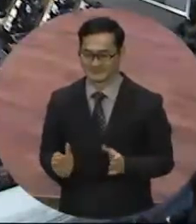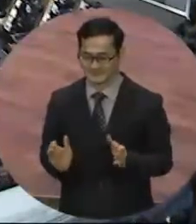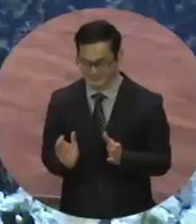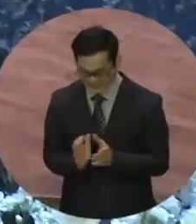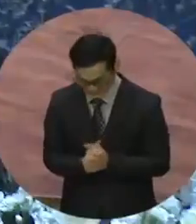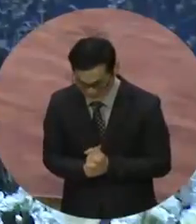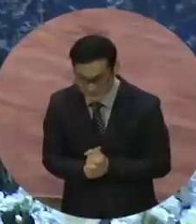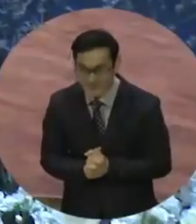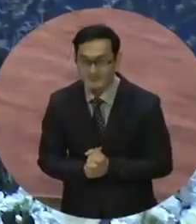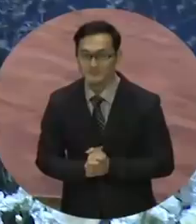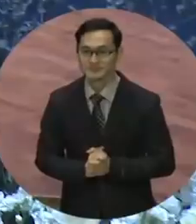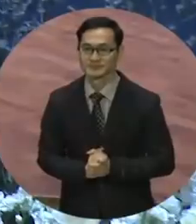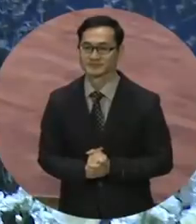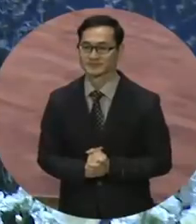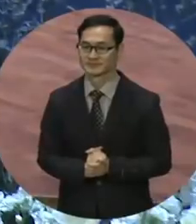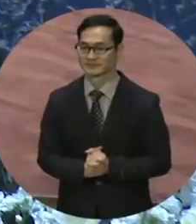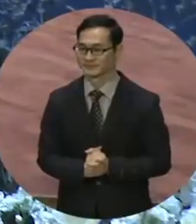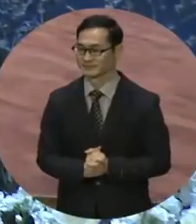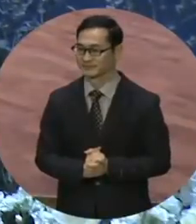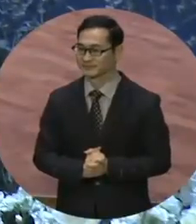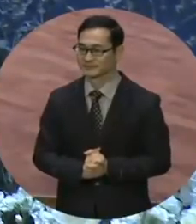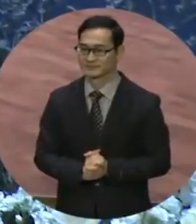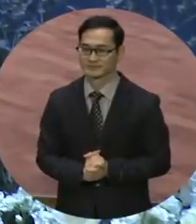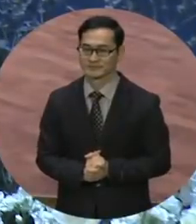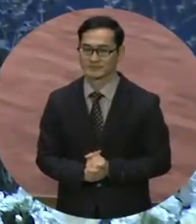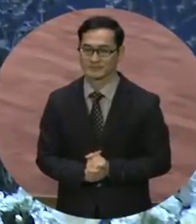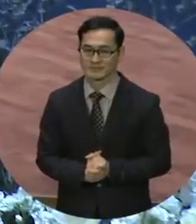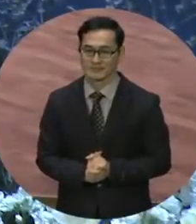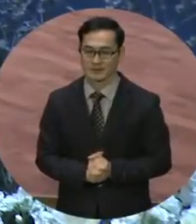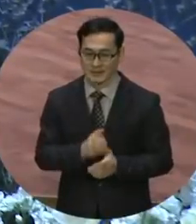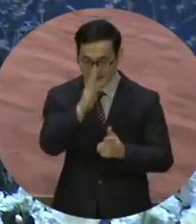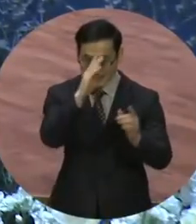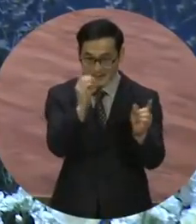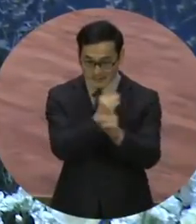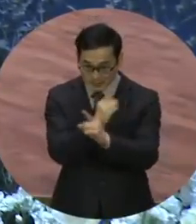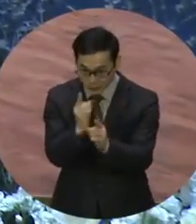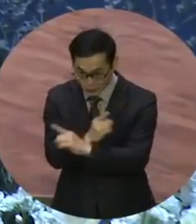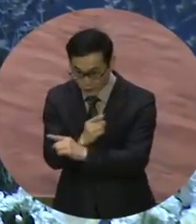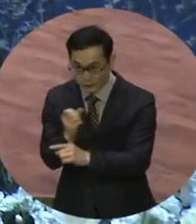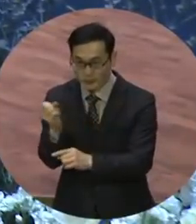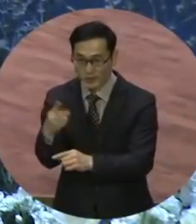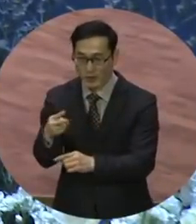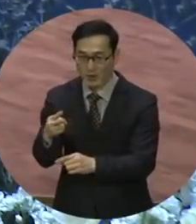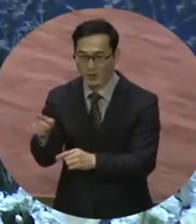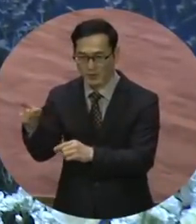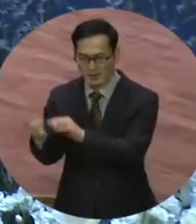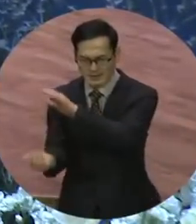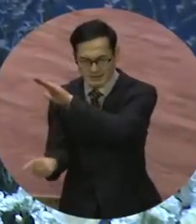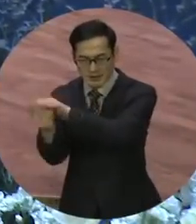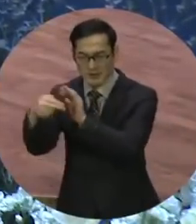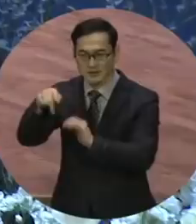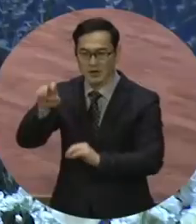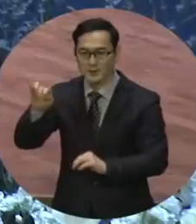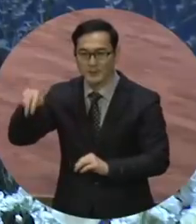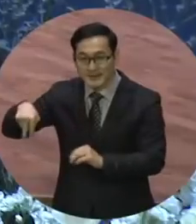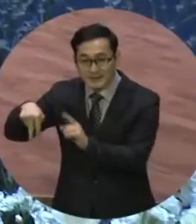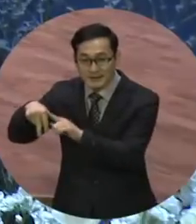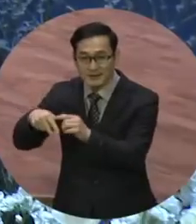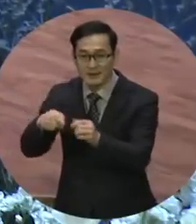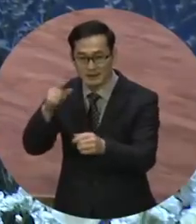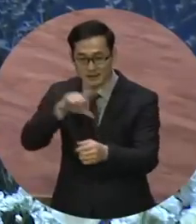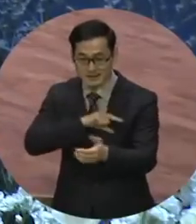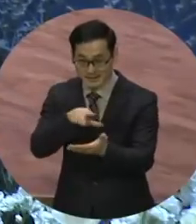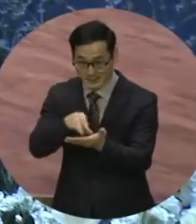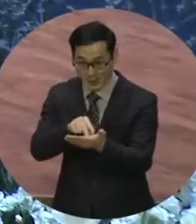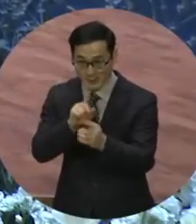자, 이 드리는 말씀 가지고 치유와 서밋이란 제목으로 말씀을 드립니다. 지난 10일간 미국